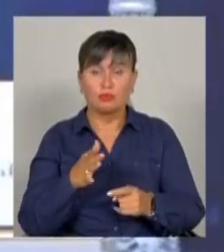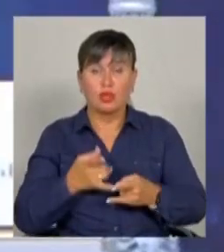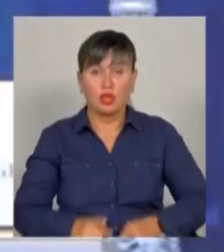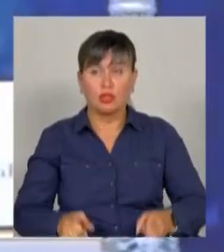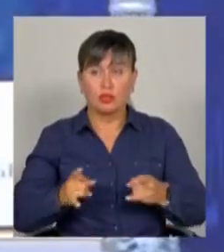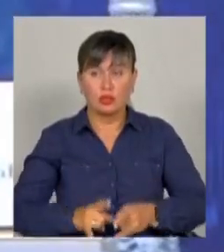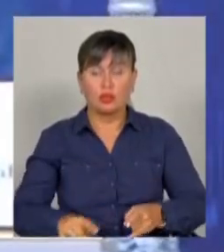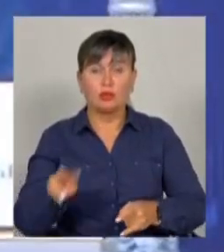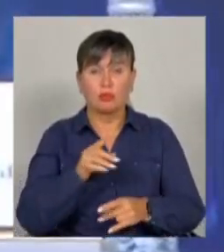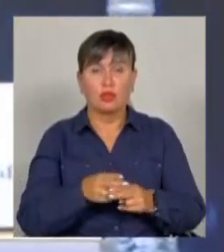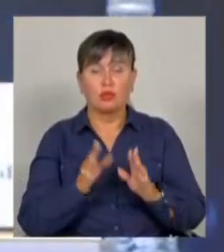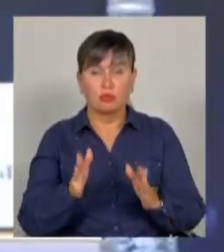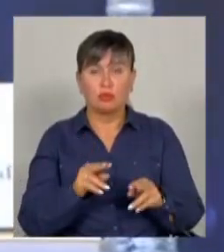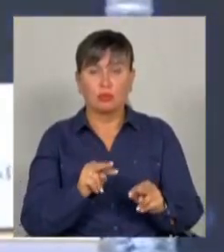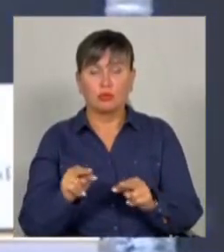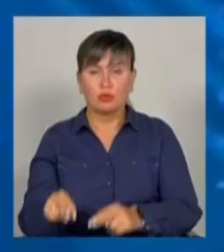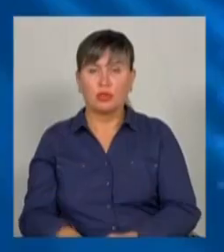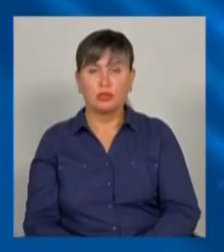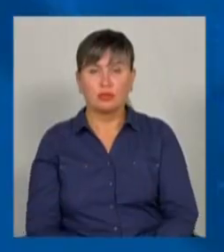рождаемости, мы это будем наблюдать.